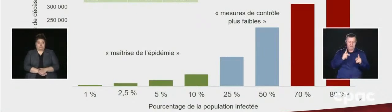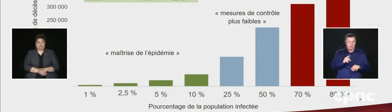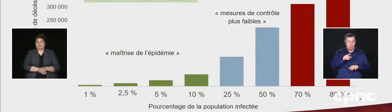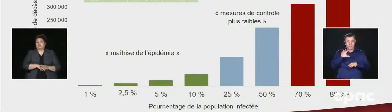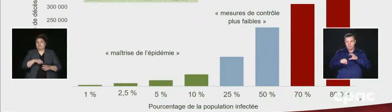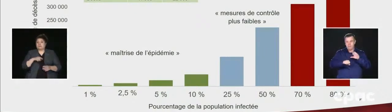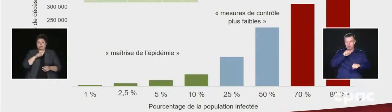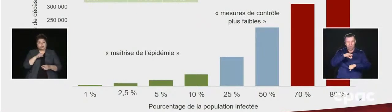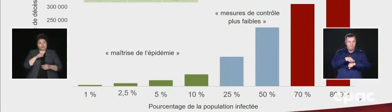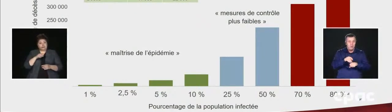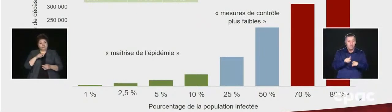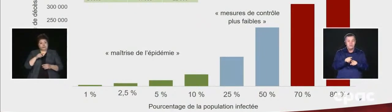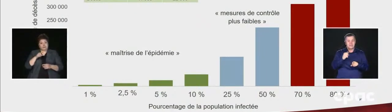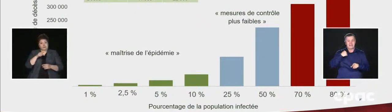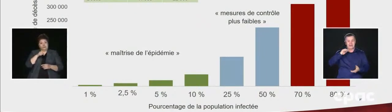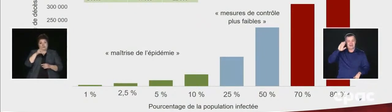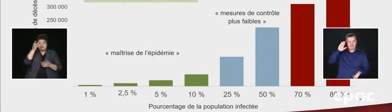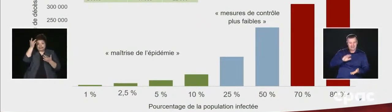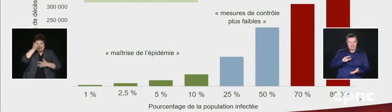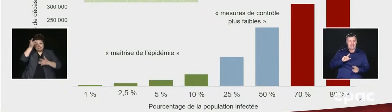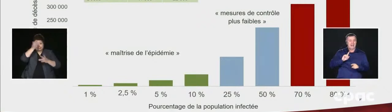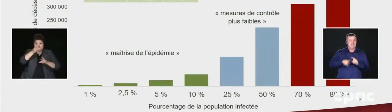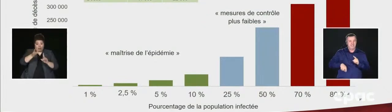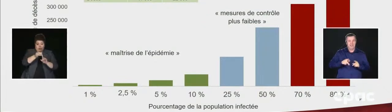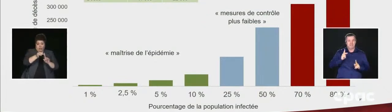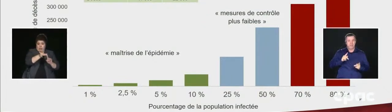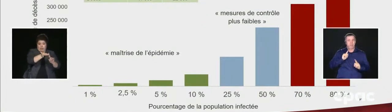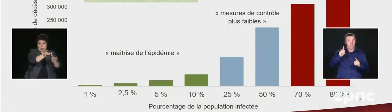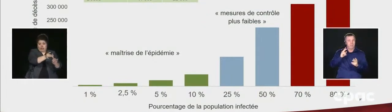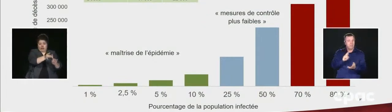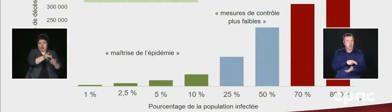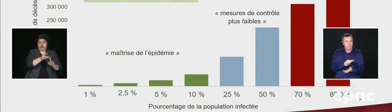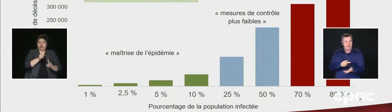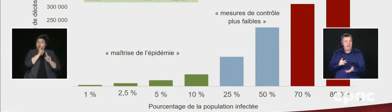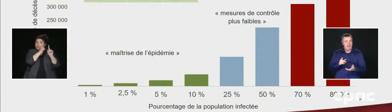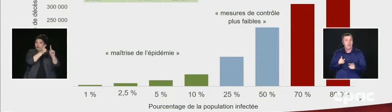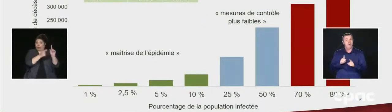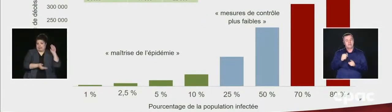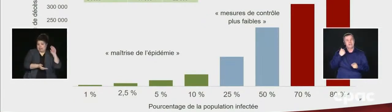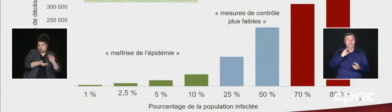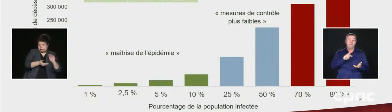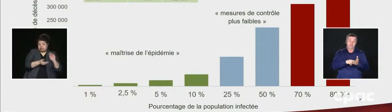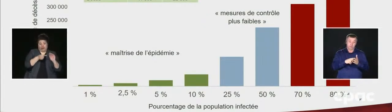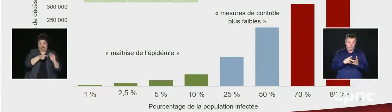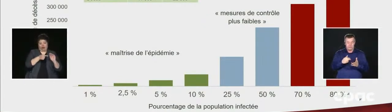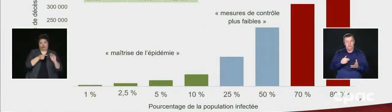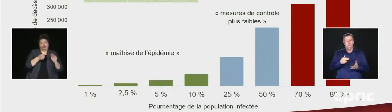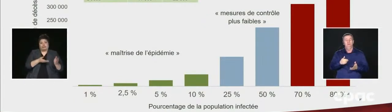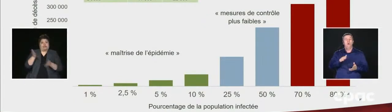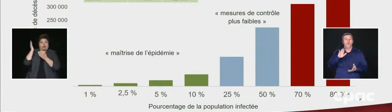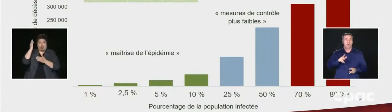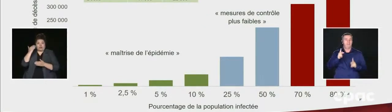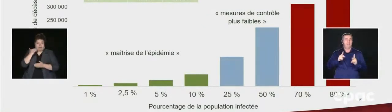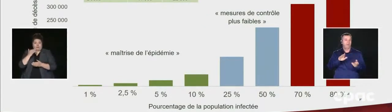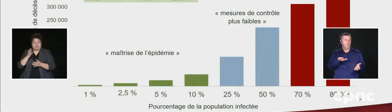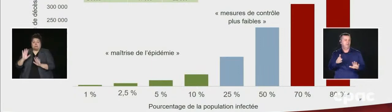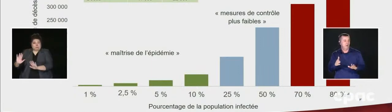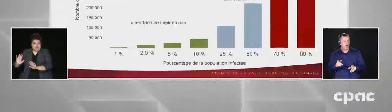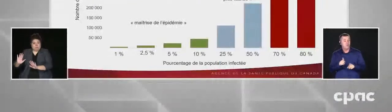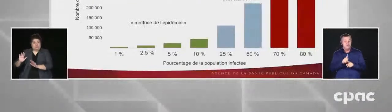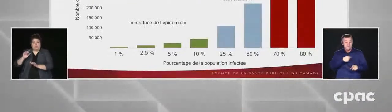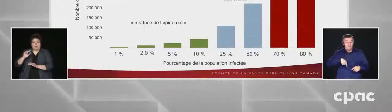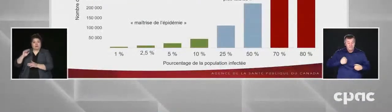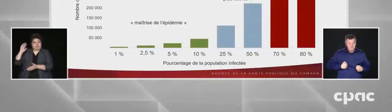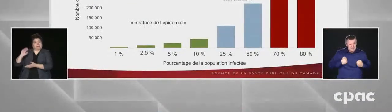hospitalisées. Ceci gardera les décès au plus bas possible. La détermination et le niveau d'effort de l'ensemble des